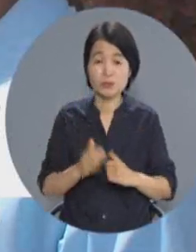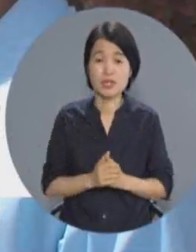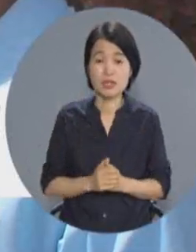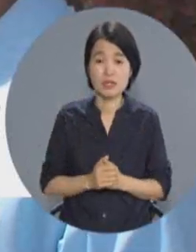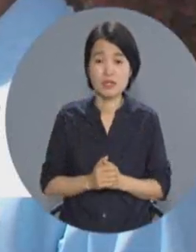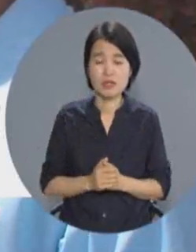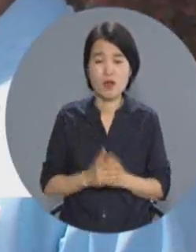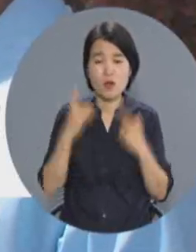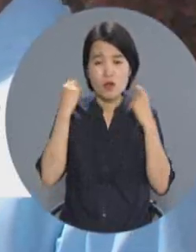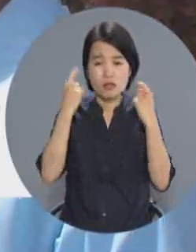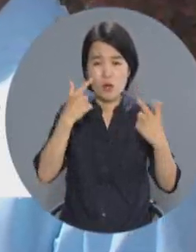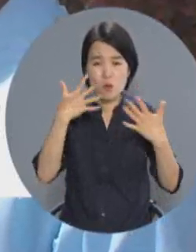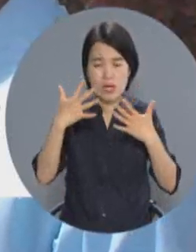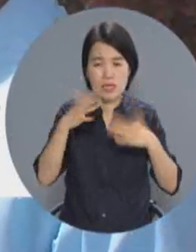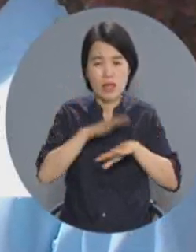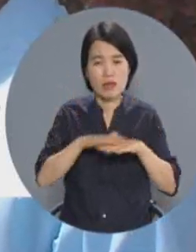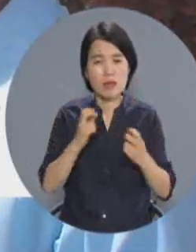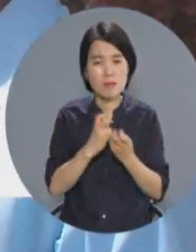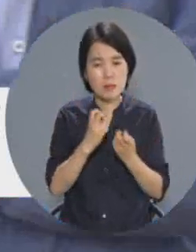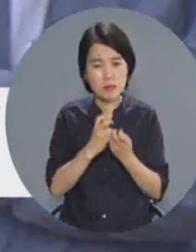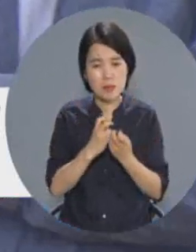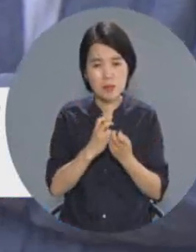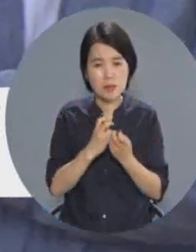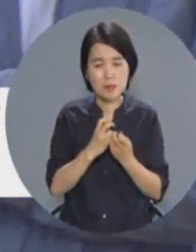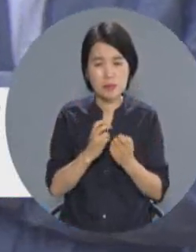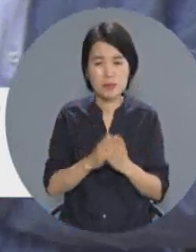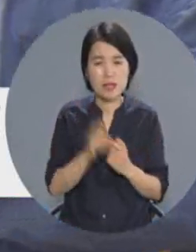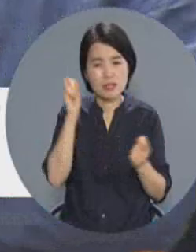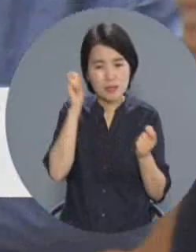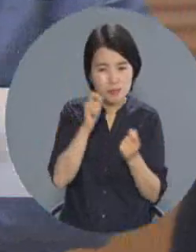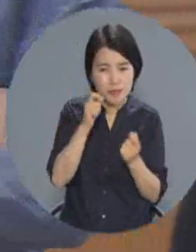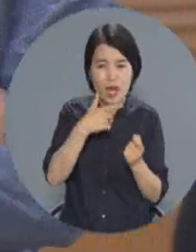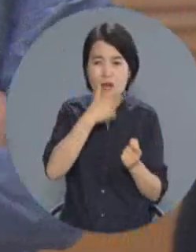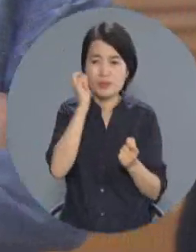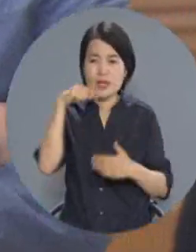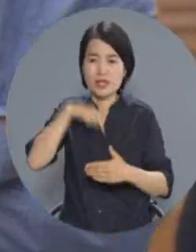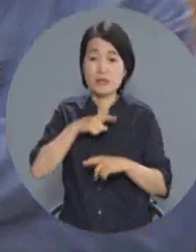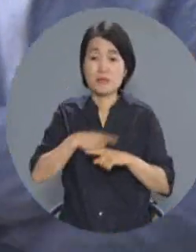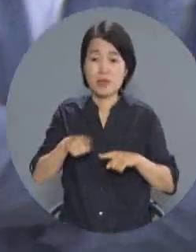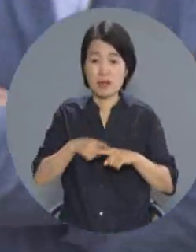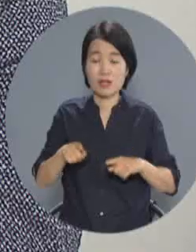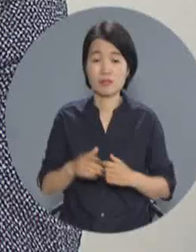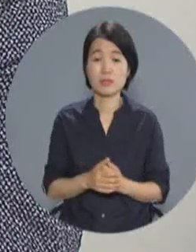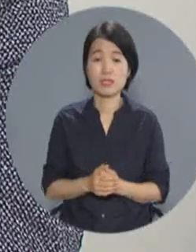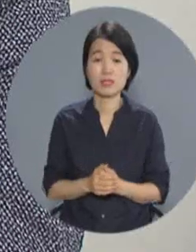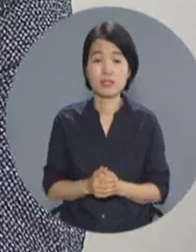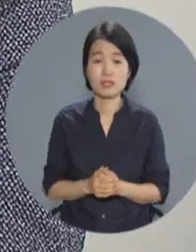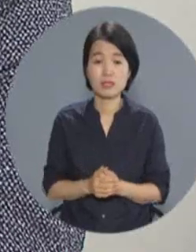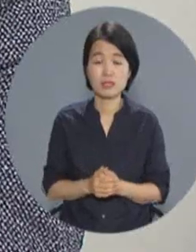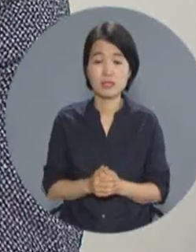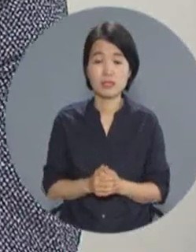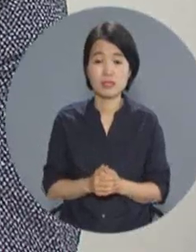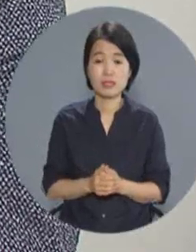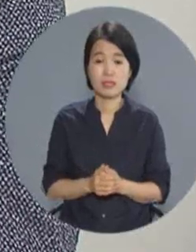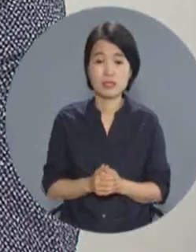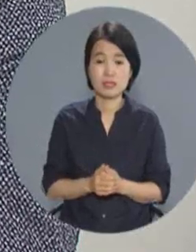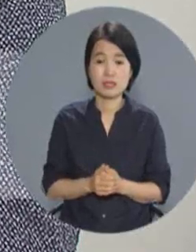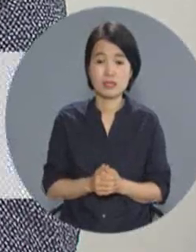하지만 여전히 선명한 대안의 선택지로서 다가가지 못하고 있다는 내부 평가도 나옵니다. 저희가